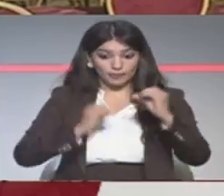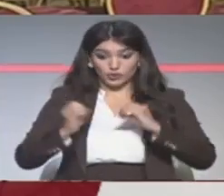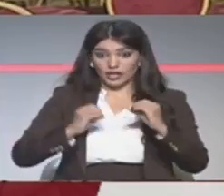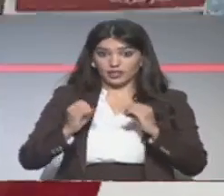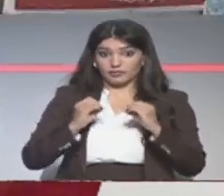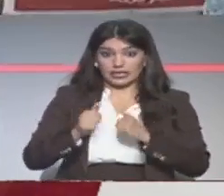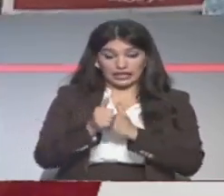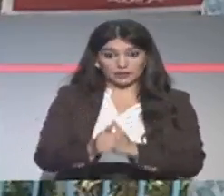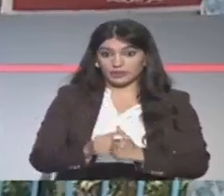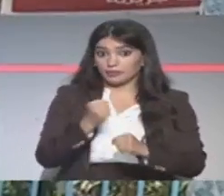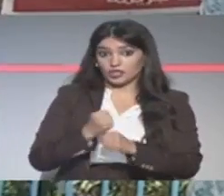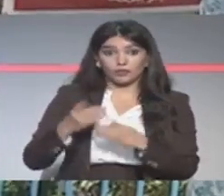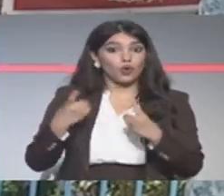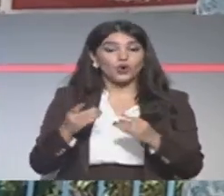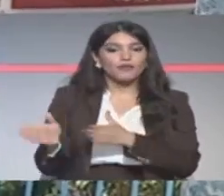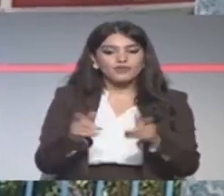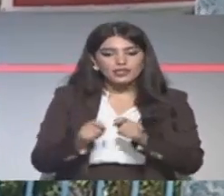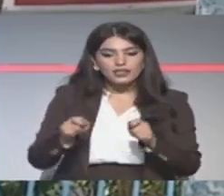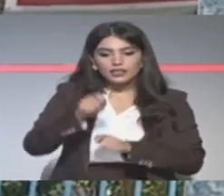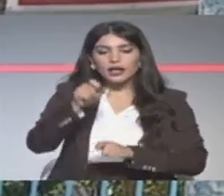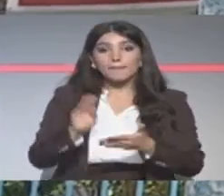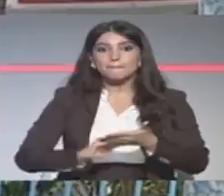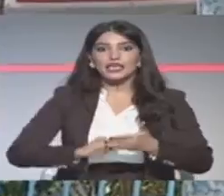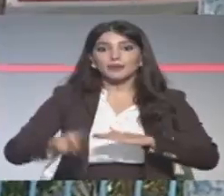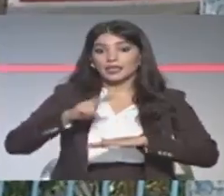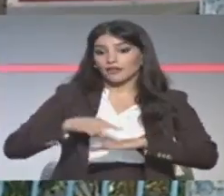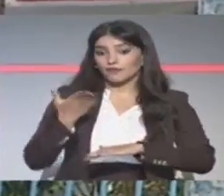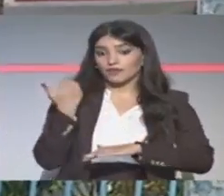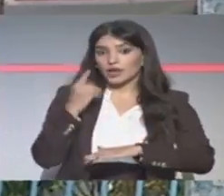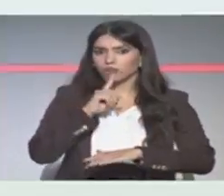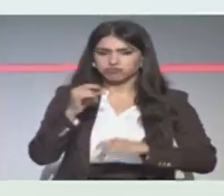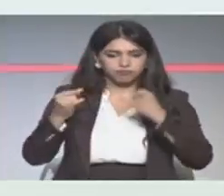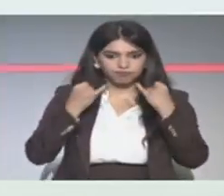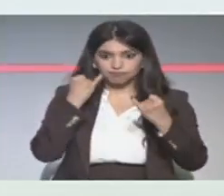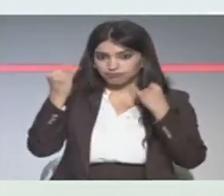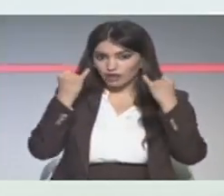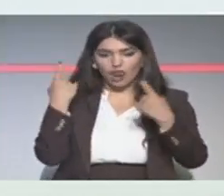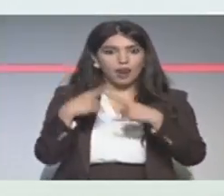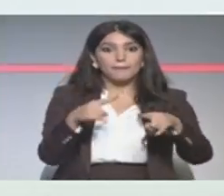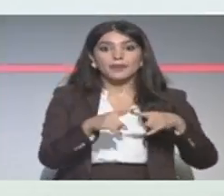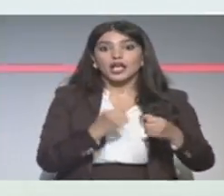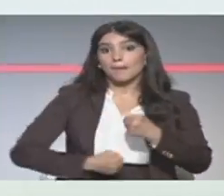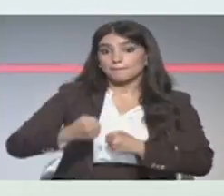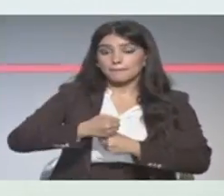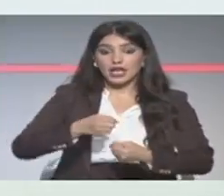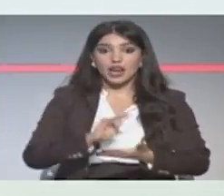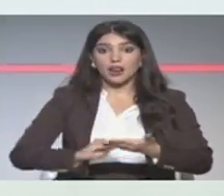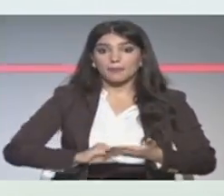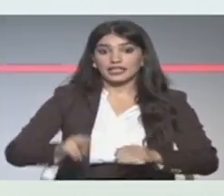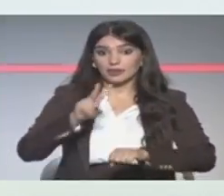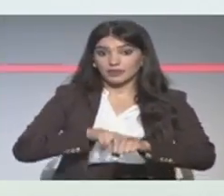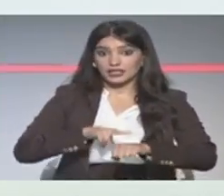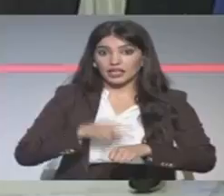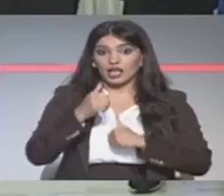بشكل ديمقراطي. وفي تقييم لعمل المكتب التنفيذي السابق تباينت آراء العديد من الصحفيين حول إنجازات المكتب لفائدة